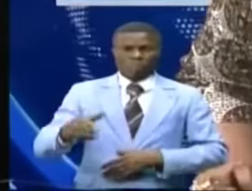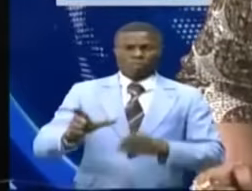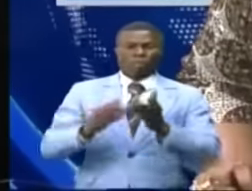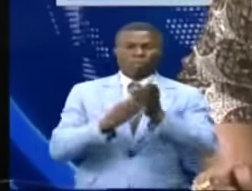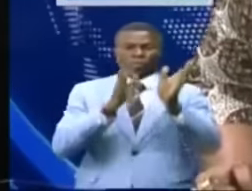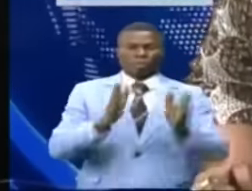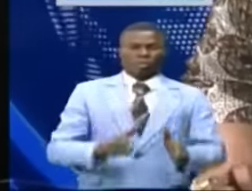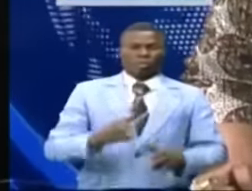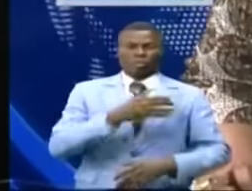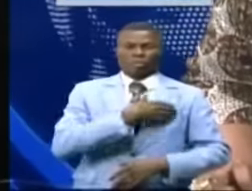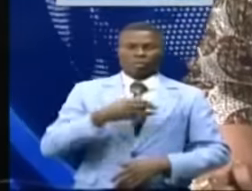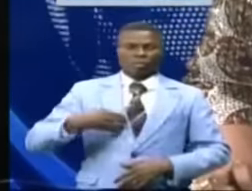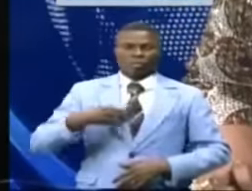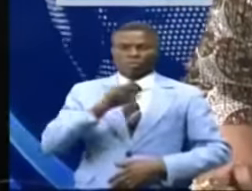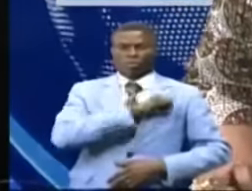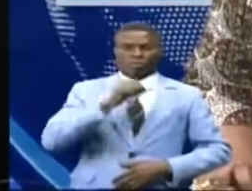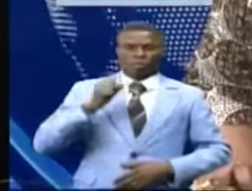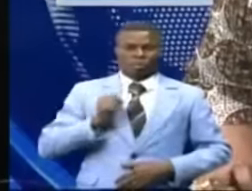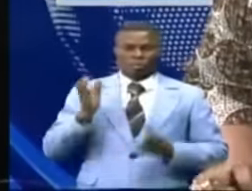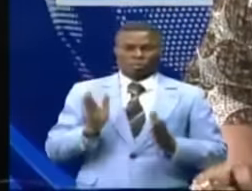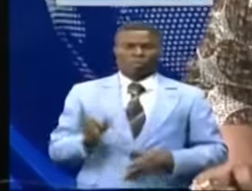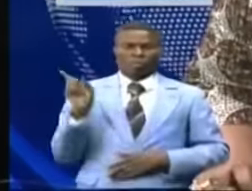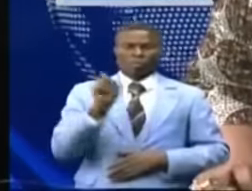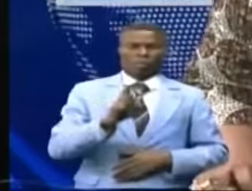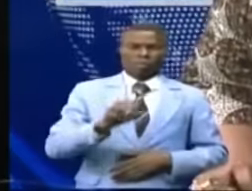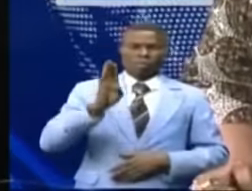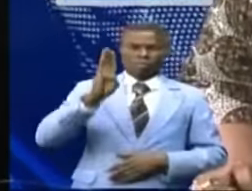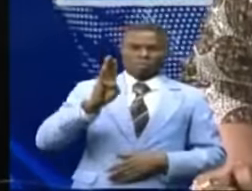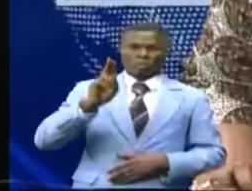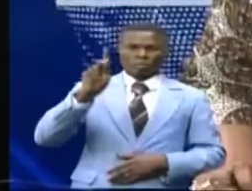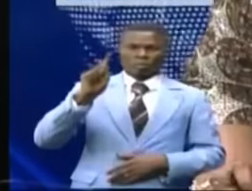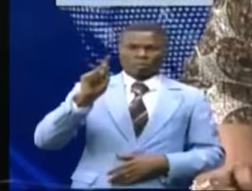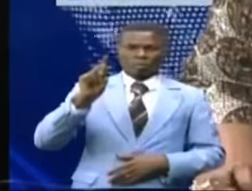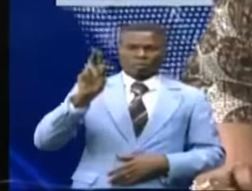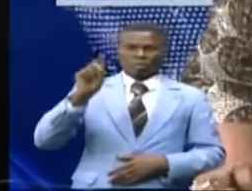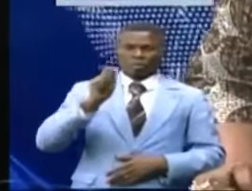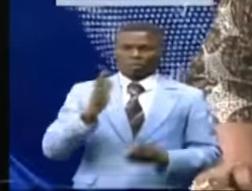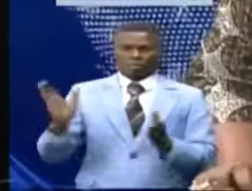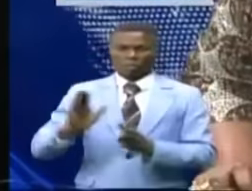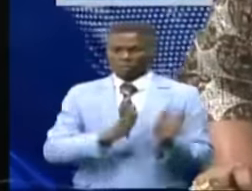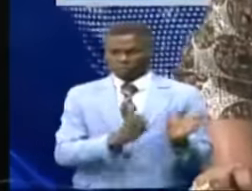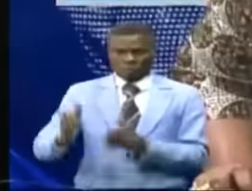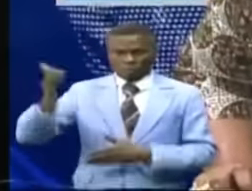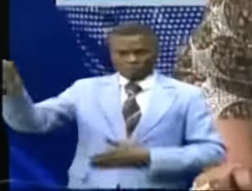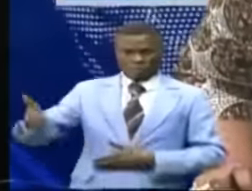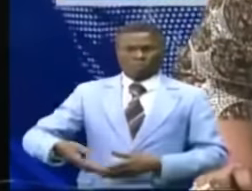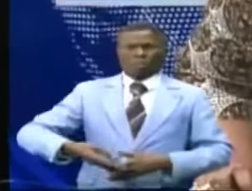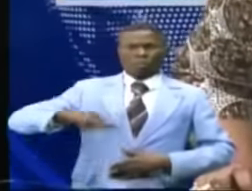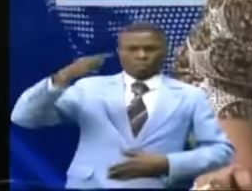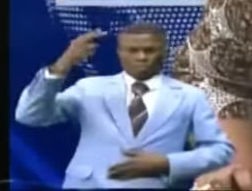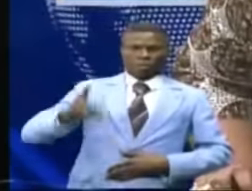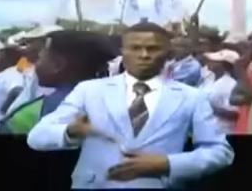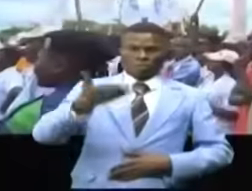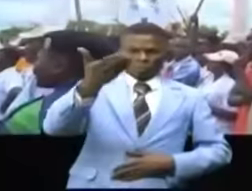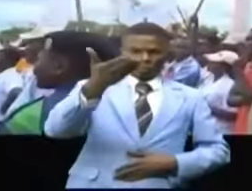la sénatrice Carole Aguito est descendue à Bouta pour lui préparer un accueil digne. Edith Chala.